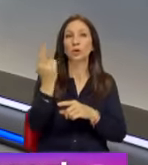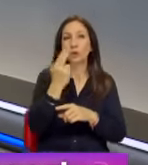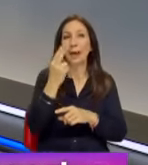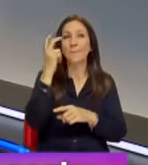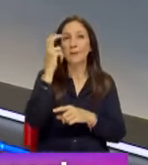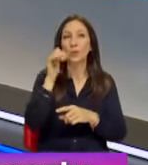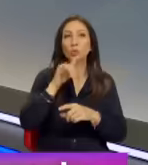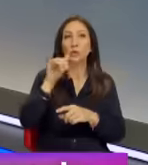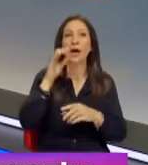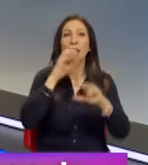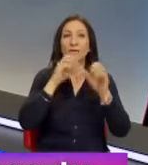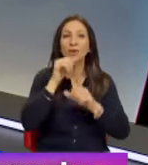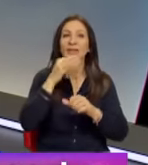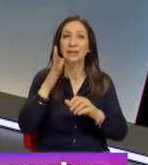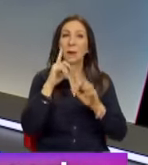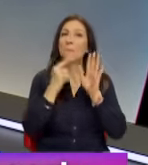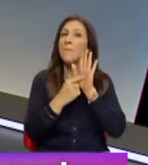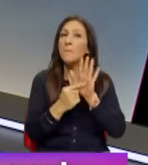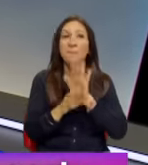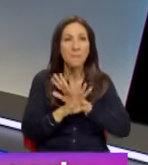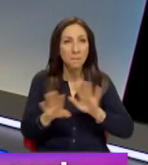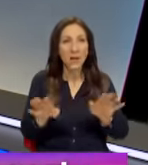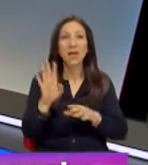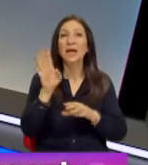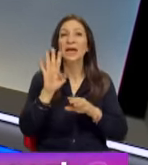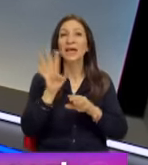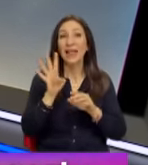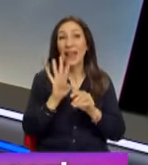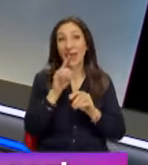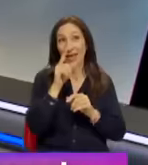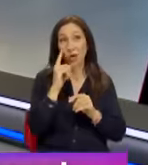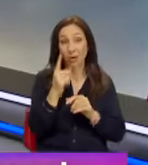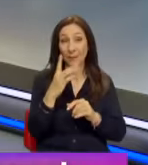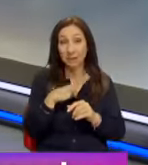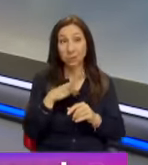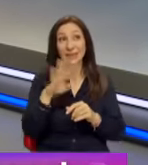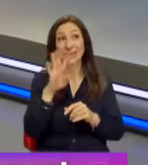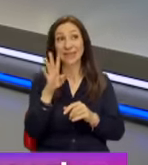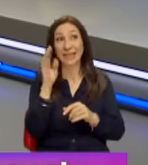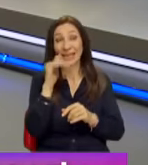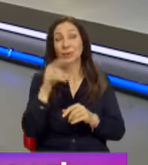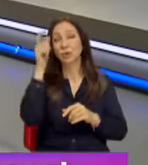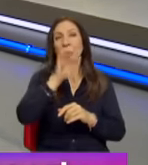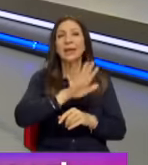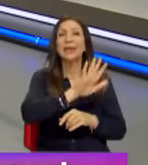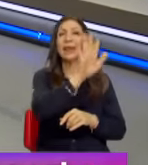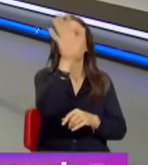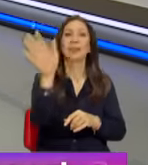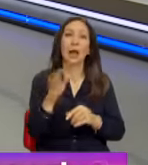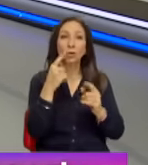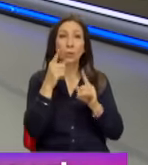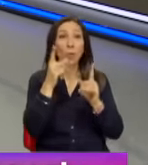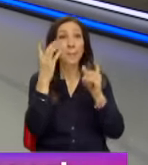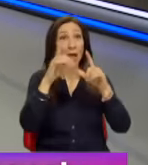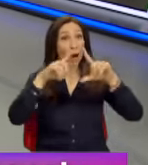Manisa'yı, Uşak'ı, Afyon'u, Denizli'yi gösterdim. Kırklareli'ni de göstermek istiyorum. Hemen bir Kırklareli gelsin. Türkiye genelini de konuşalım. Böyle